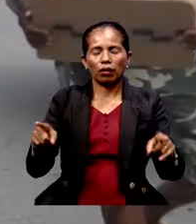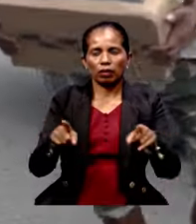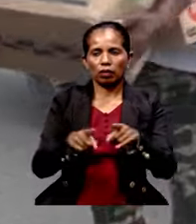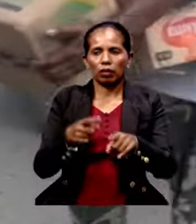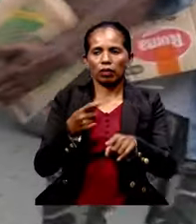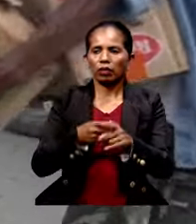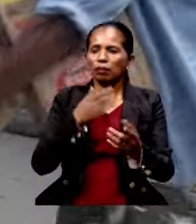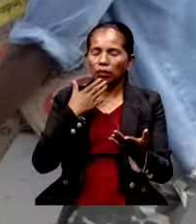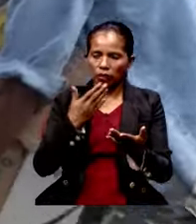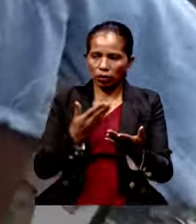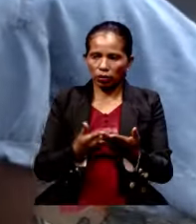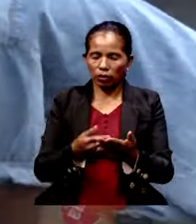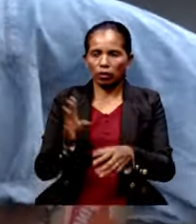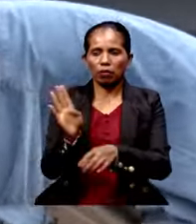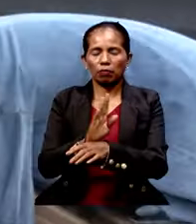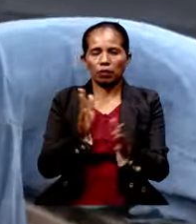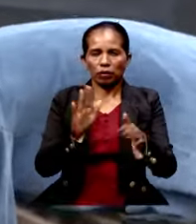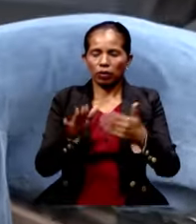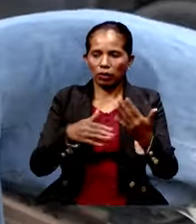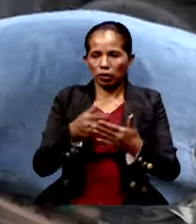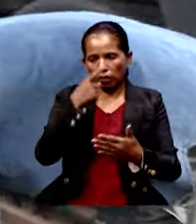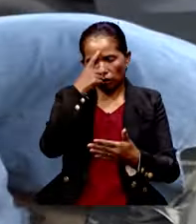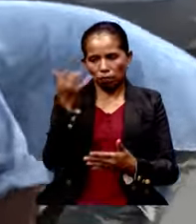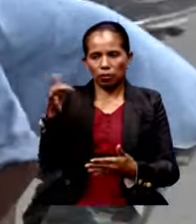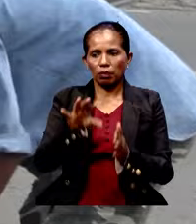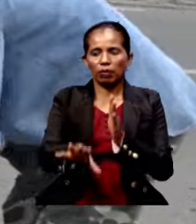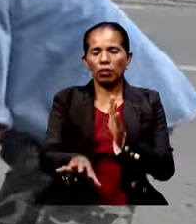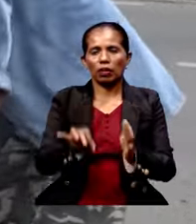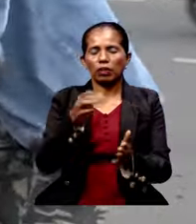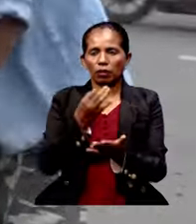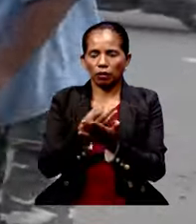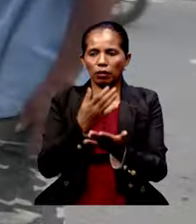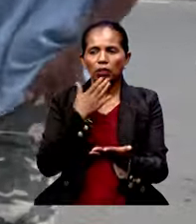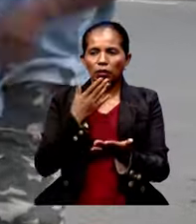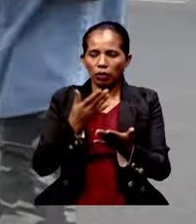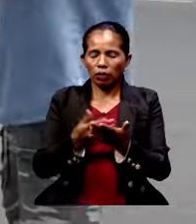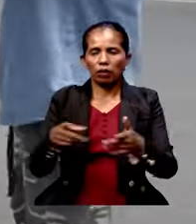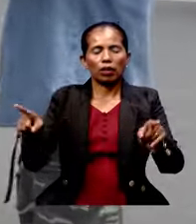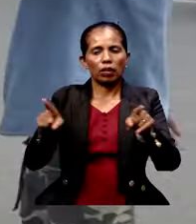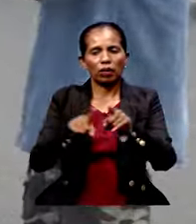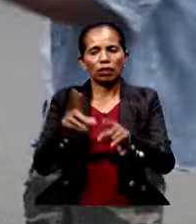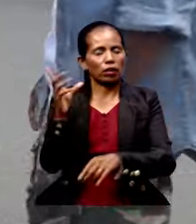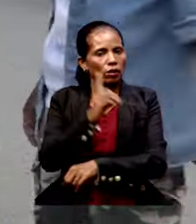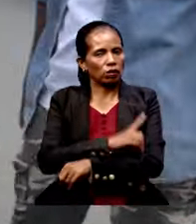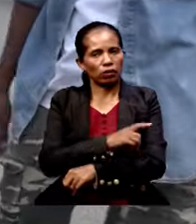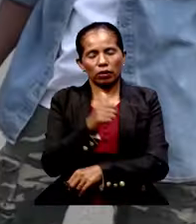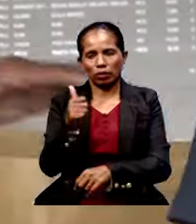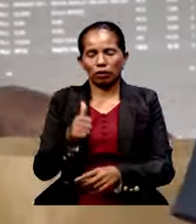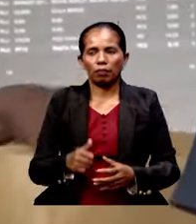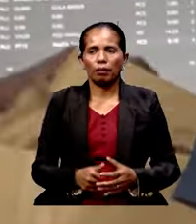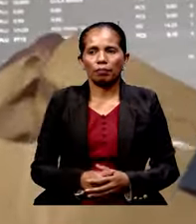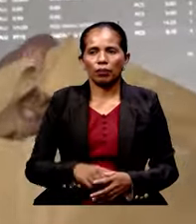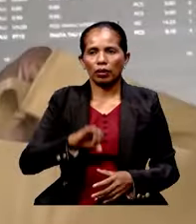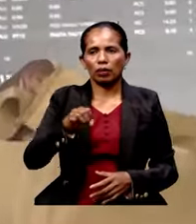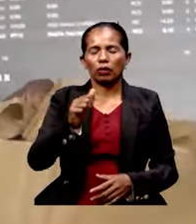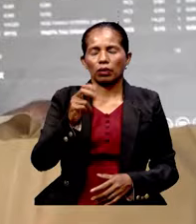momento diak mos ba negociante sira, tamba sira bele hetan rendimento diak, kompara holoron sira seluk. Juanita Moreira